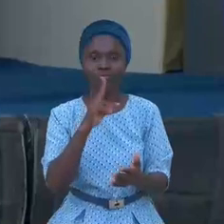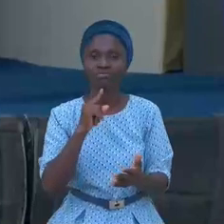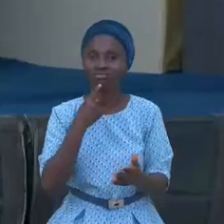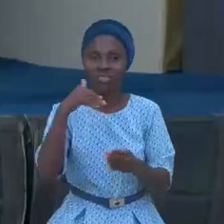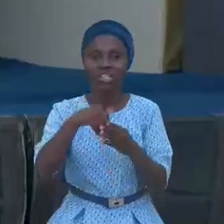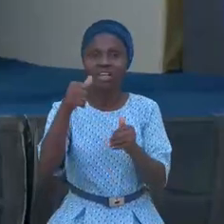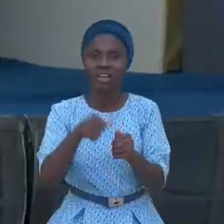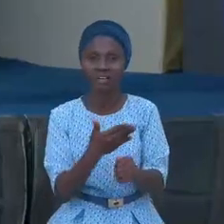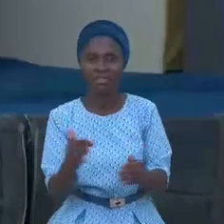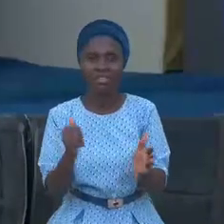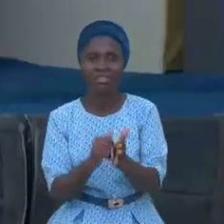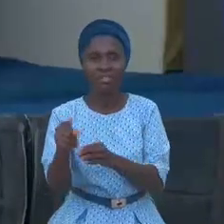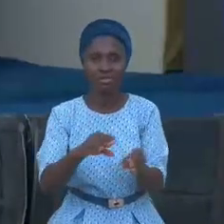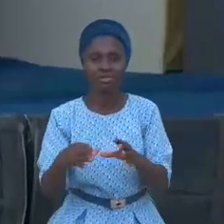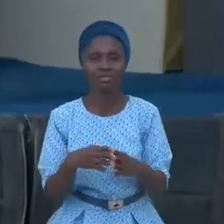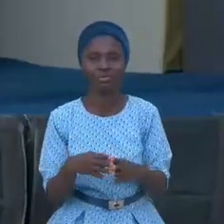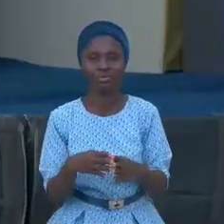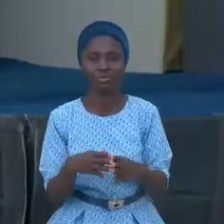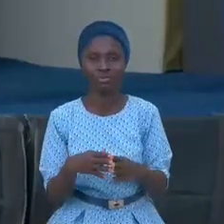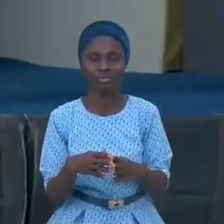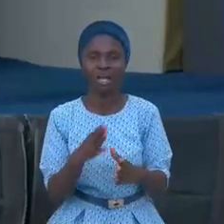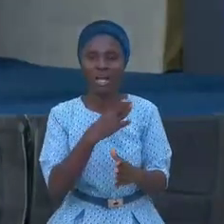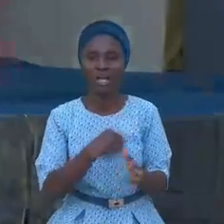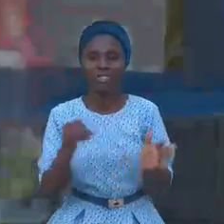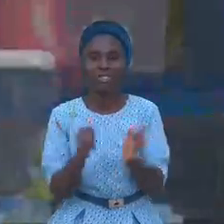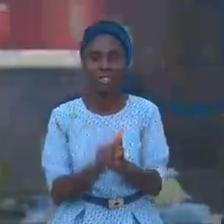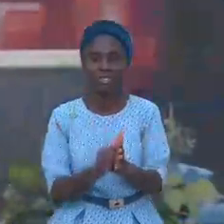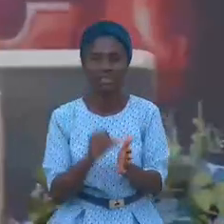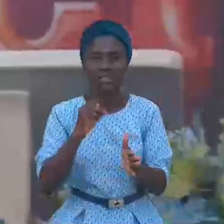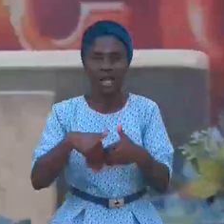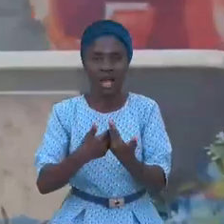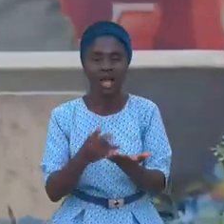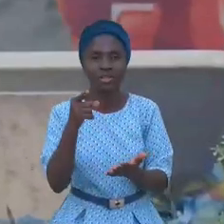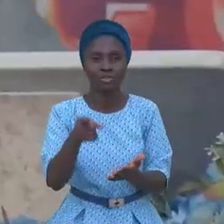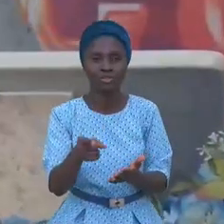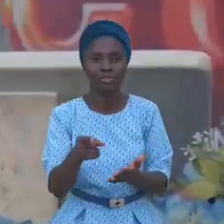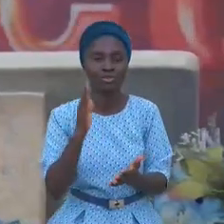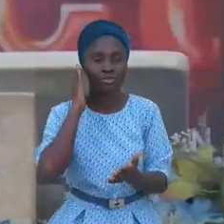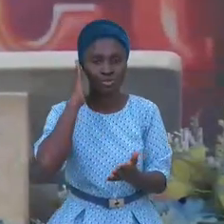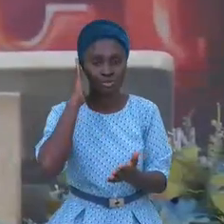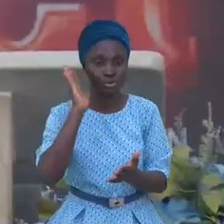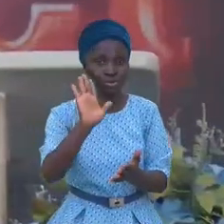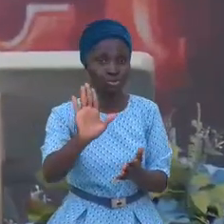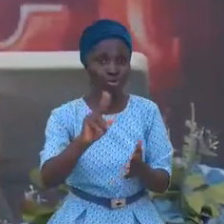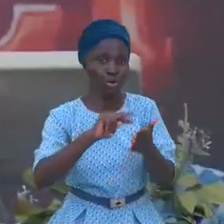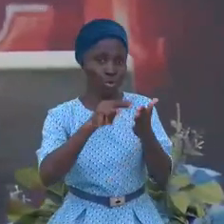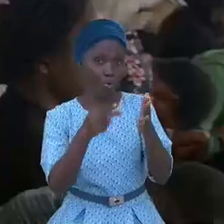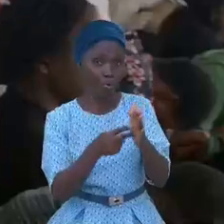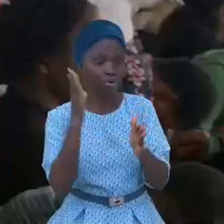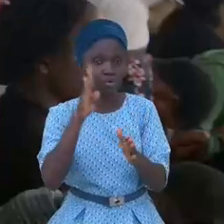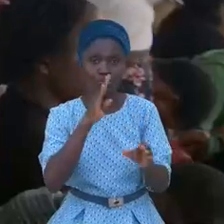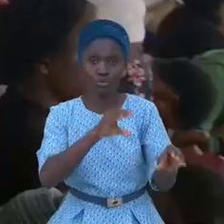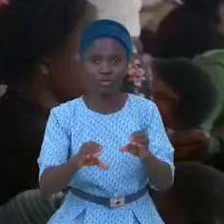que tu fais. C'est comme ça que nous réussissons dans la vie. Et c'est de cette manière que ton objectif sera atteint au nom